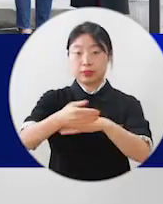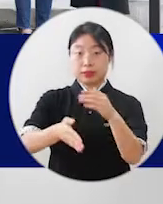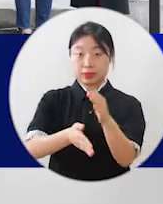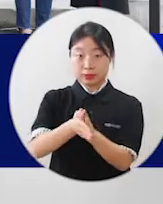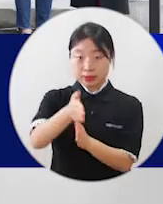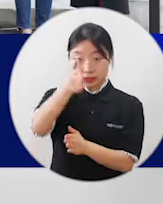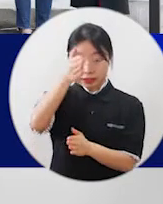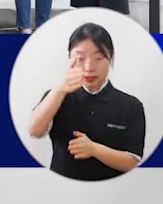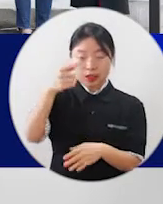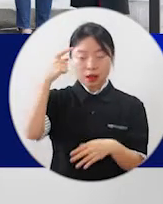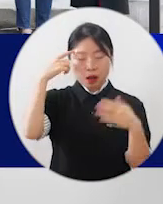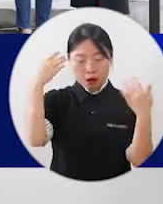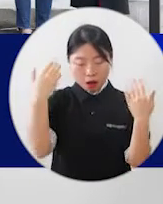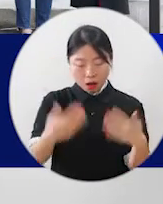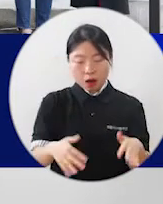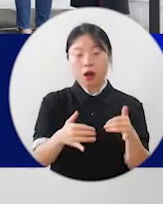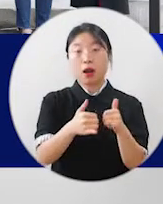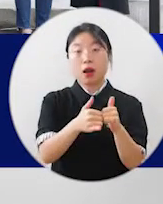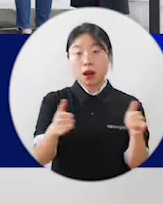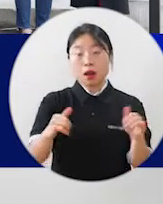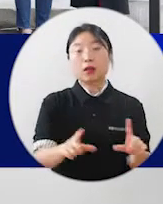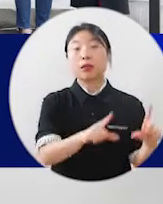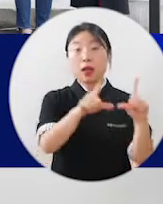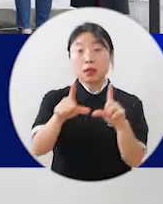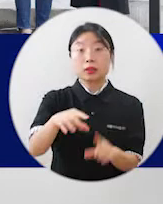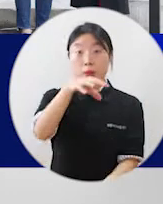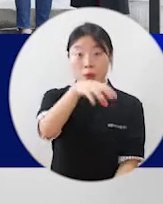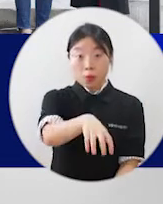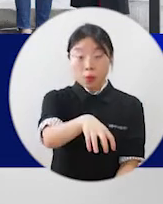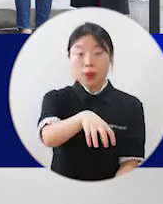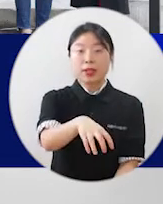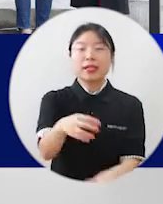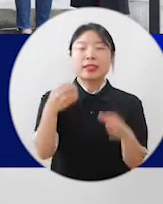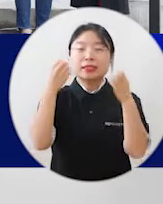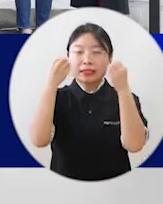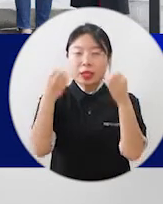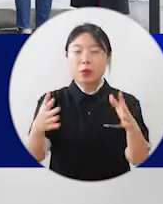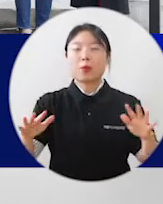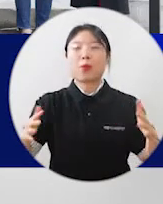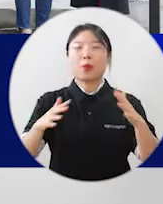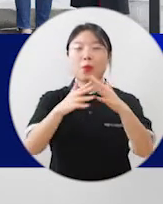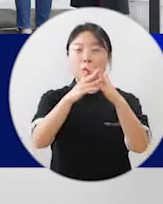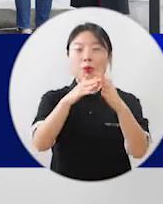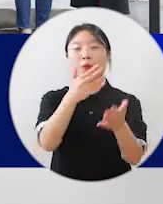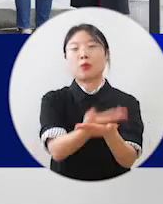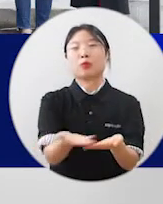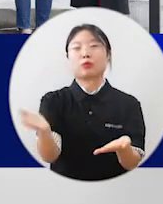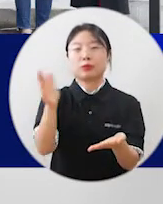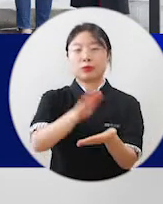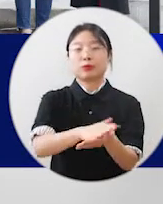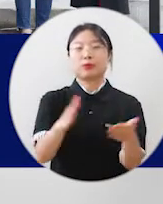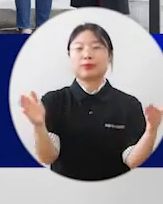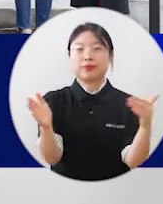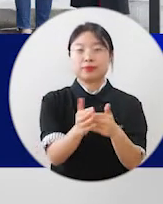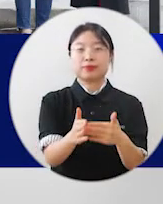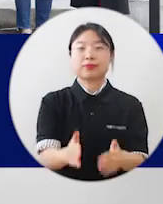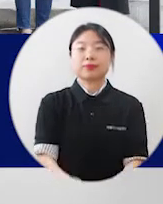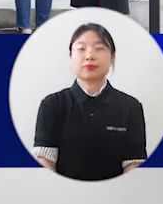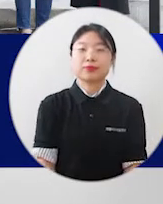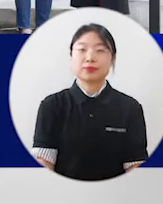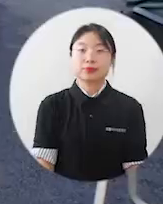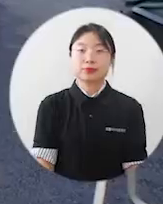의왕시의 유일한 지적장애인 거주시설인 녹향원이 새로운 꿈이 있는 집으로 탈바꿈하고 입주식을